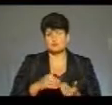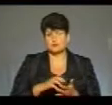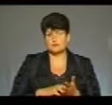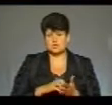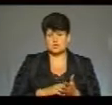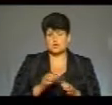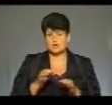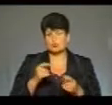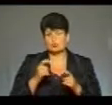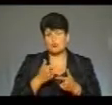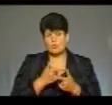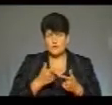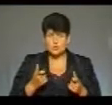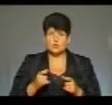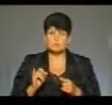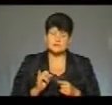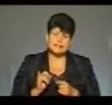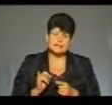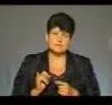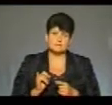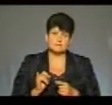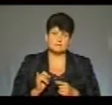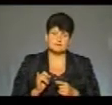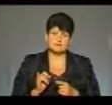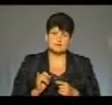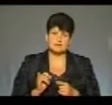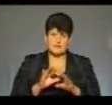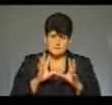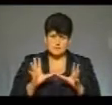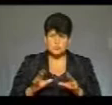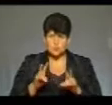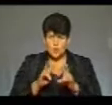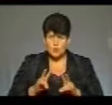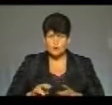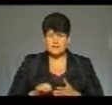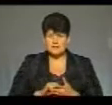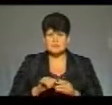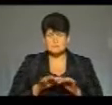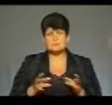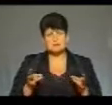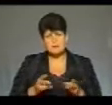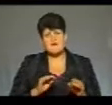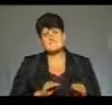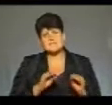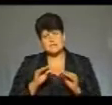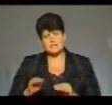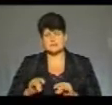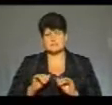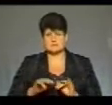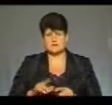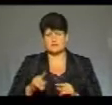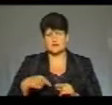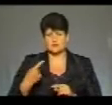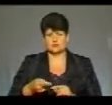суд повідомили і для всебічного розгляду матеріальні справи доцільно відкласти і розглядати на наступному засіданні з